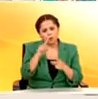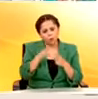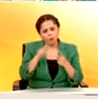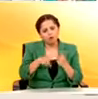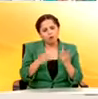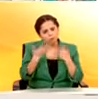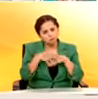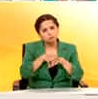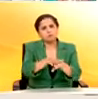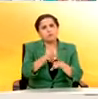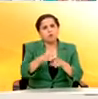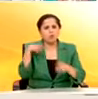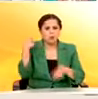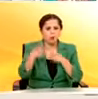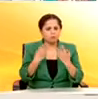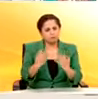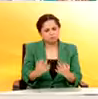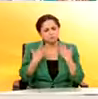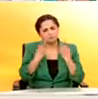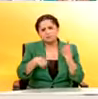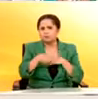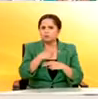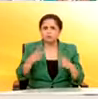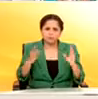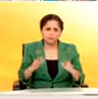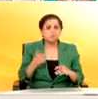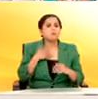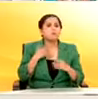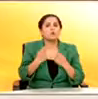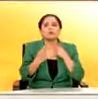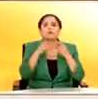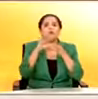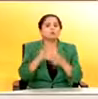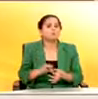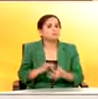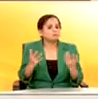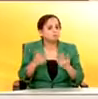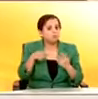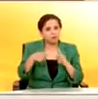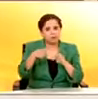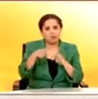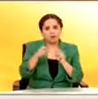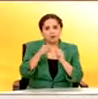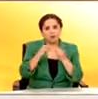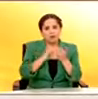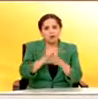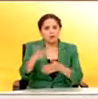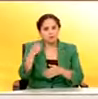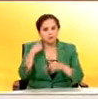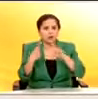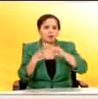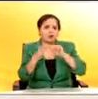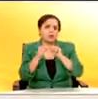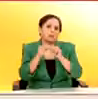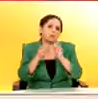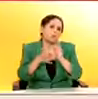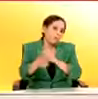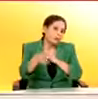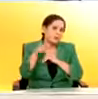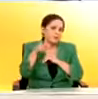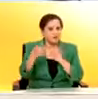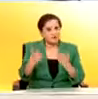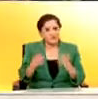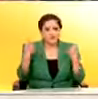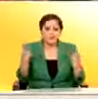संगम हमेशा अद्भुत होता है। मैं बात कर रहा हूं काशी तमिल संगमम की।